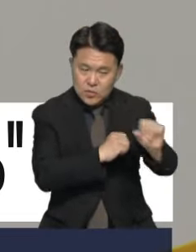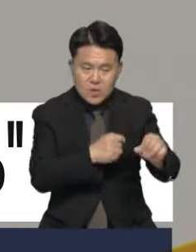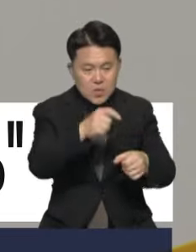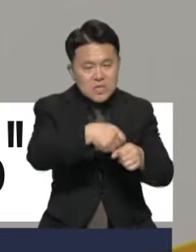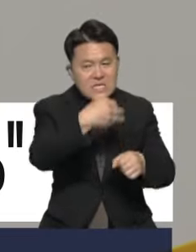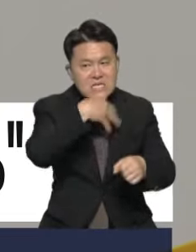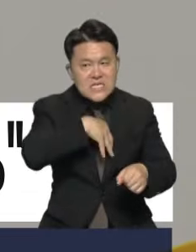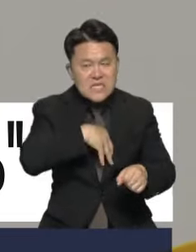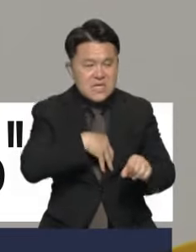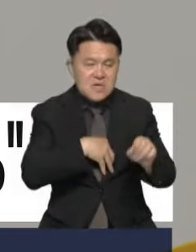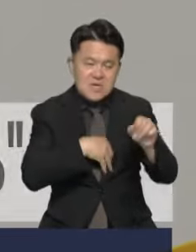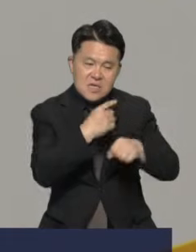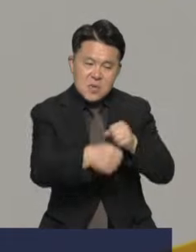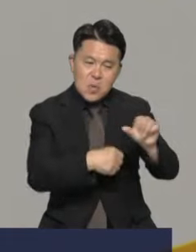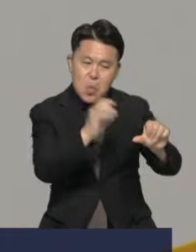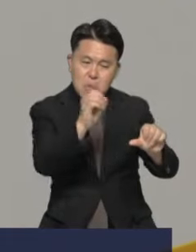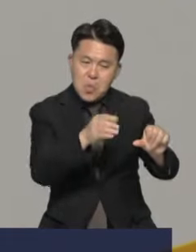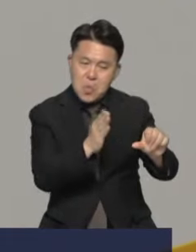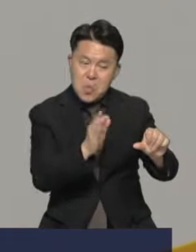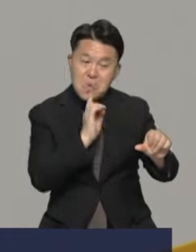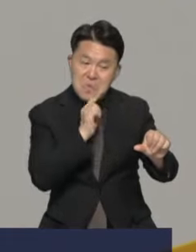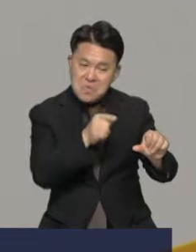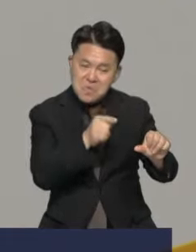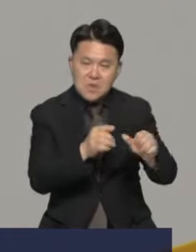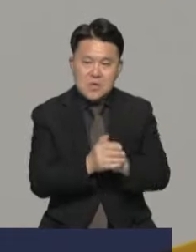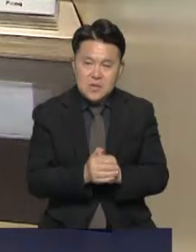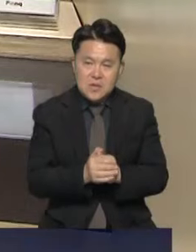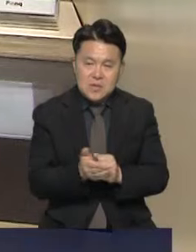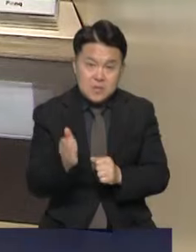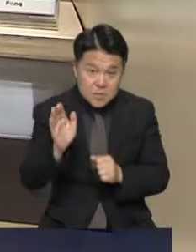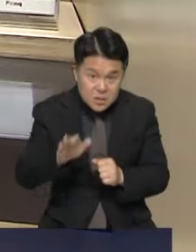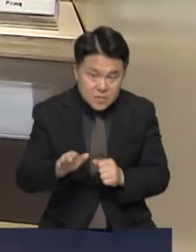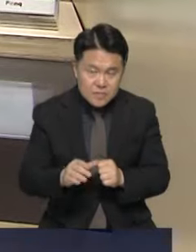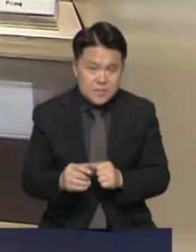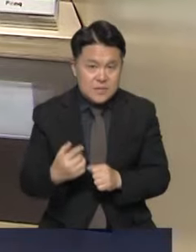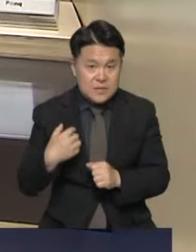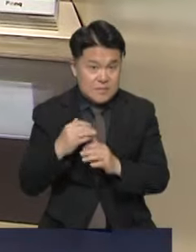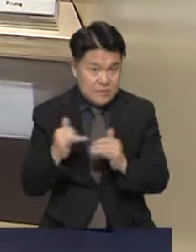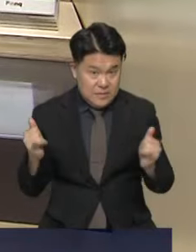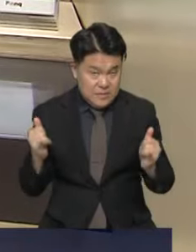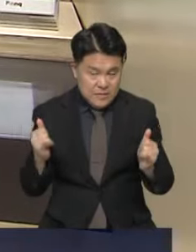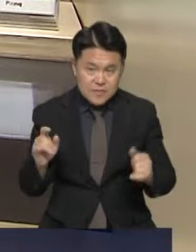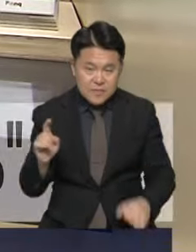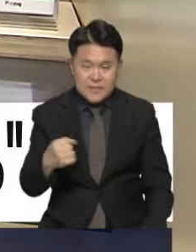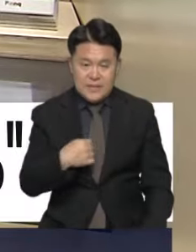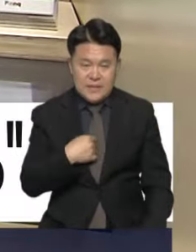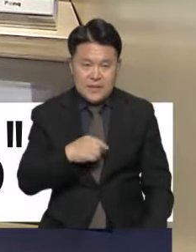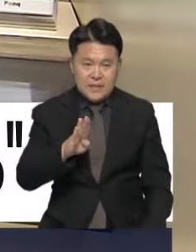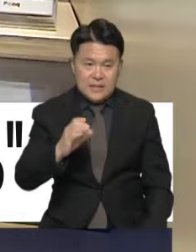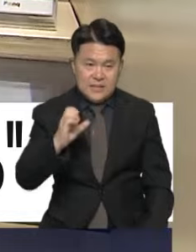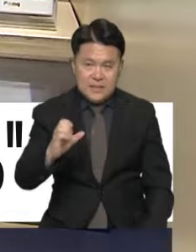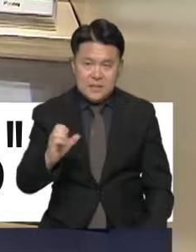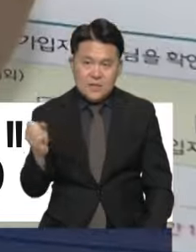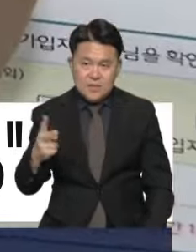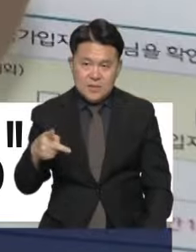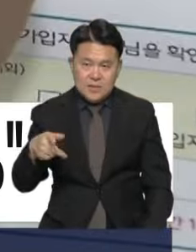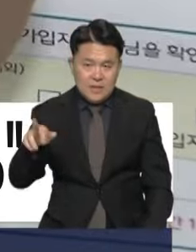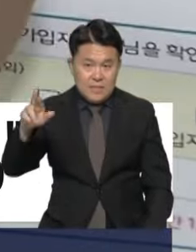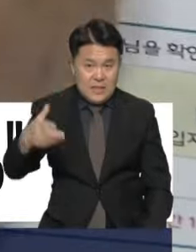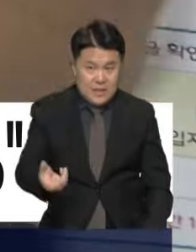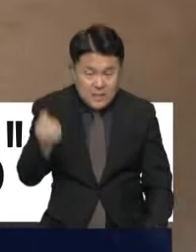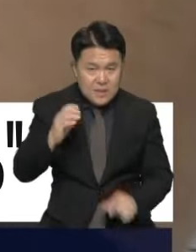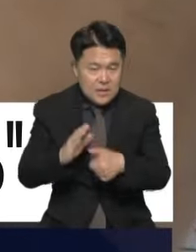목표 수익률을 연 5% 수준으로 기대했습니다. 반면 연금 담당자 본인이 DC형이나 IRP 계좌를 보유한